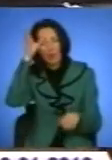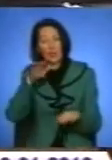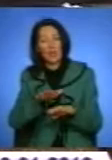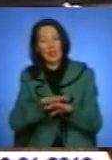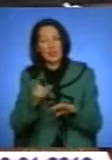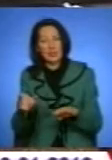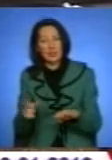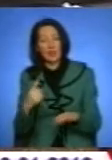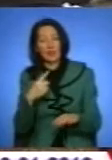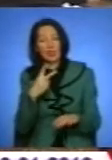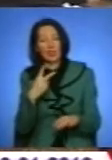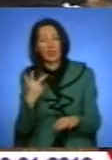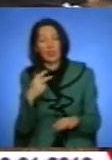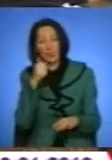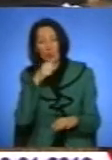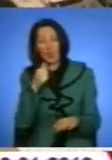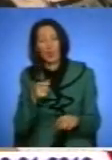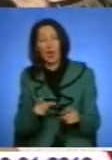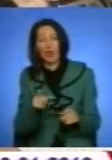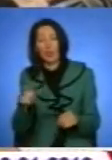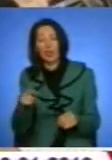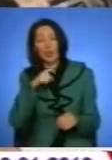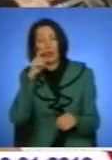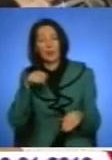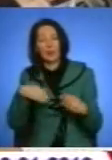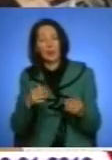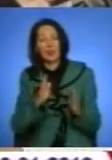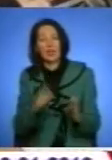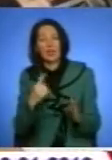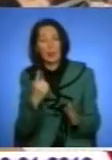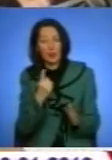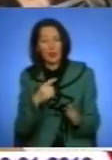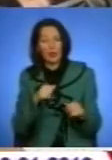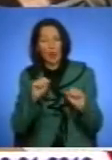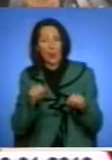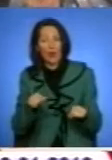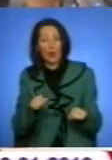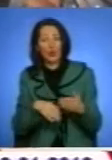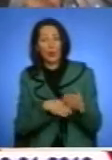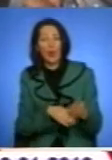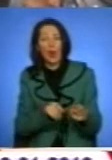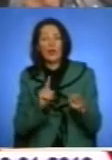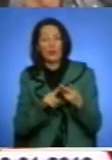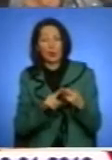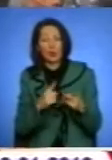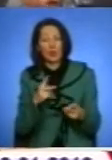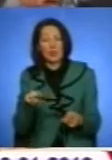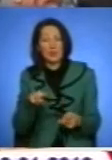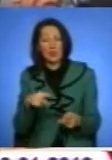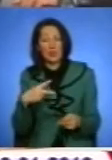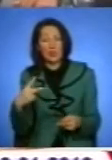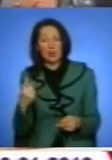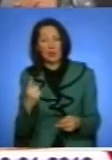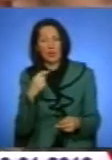У 2013-му громадянам України надаватимуть не тільки первинну правову допомогу, а й вторинну. З липня 2011